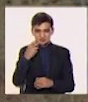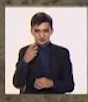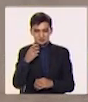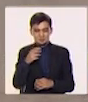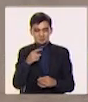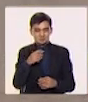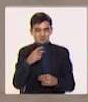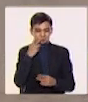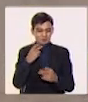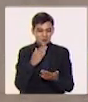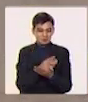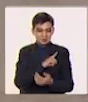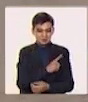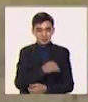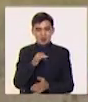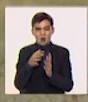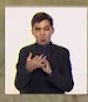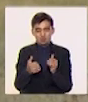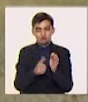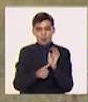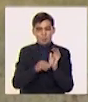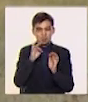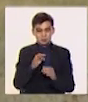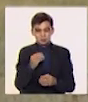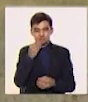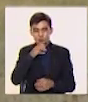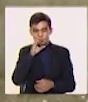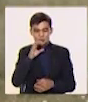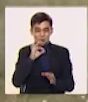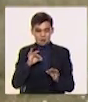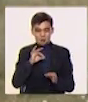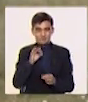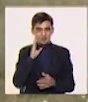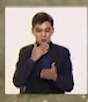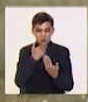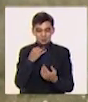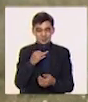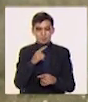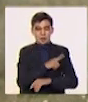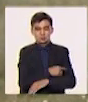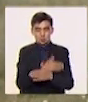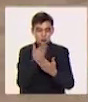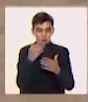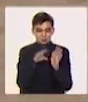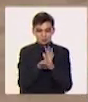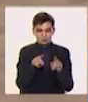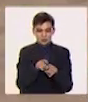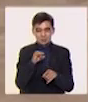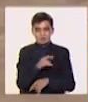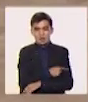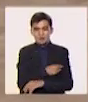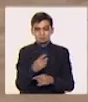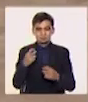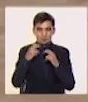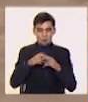мұрын жарады. Оған қоса ауылдықтардың 60% ішер сумен қамтылмаған, ал емханасы жоқ Қояндыда тұратын адамдар дәрігерге көріну